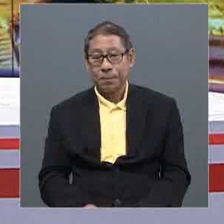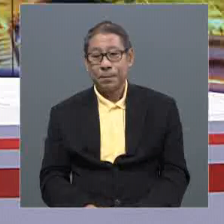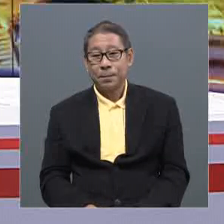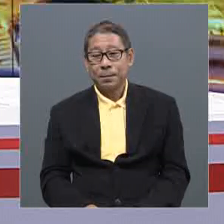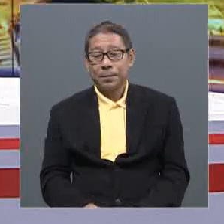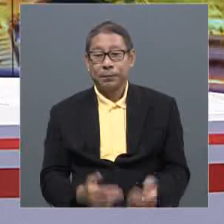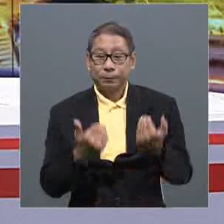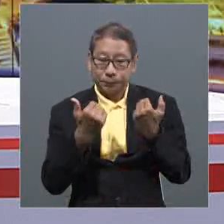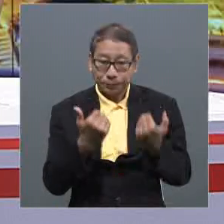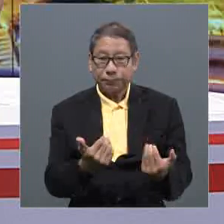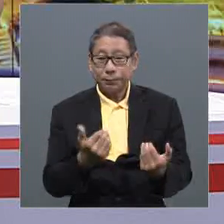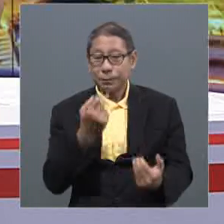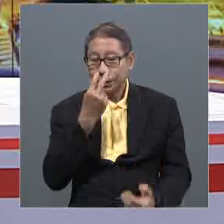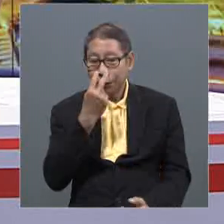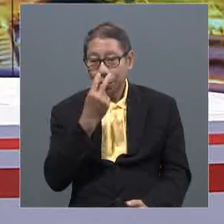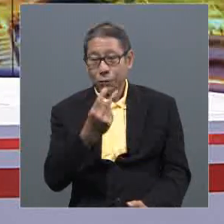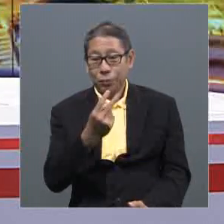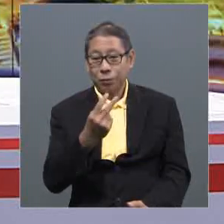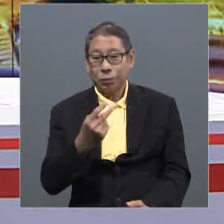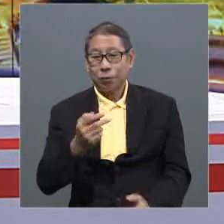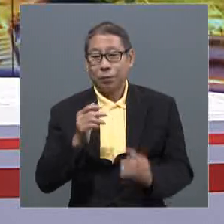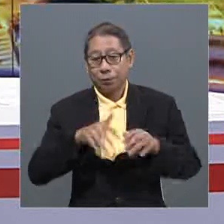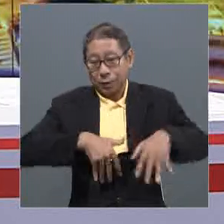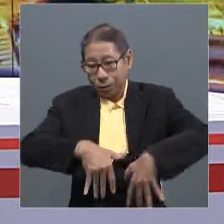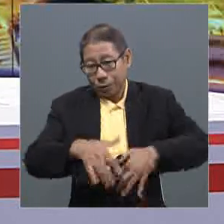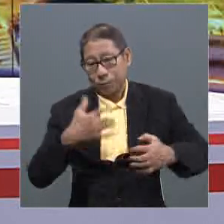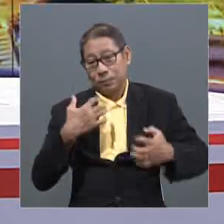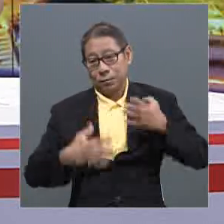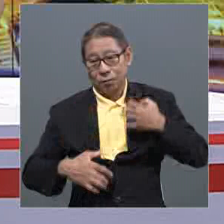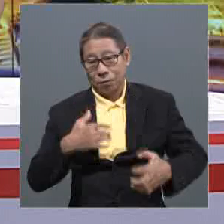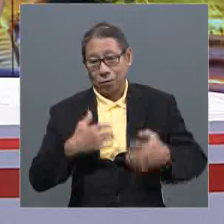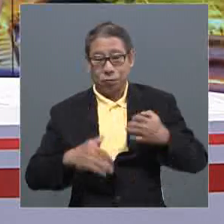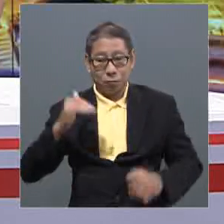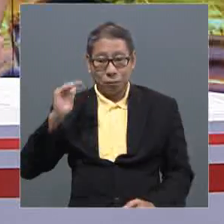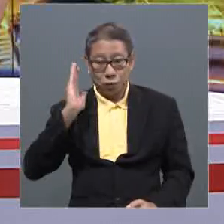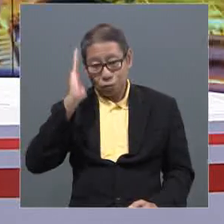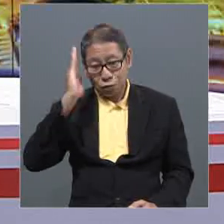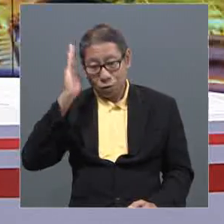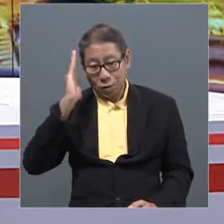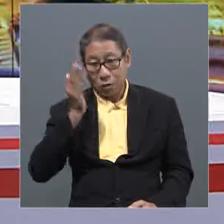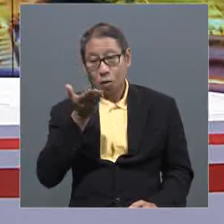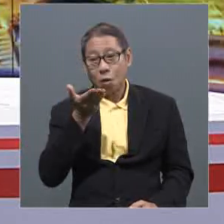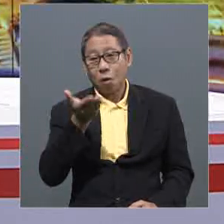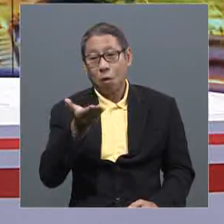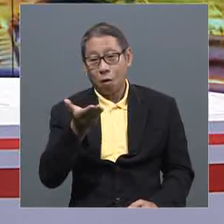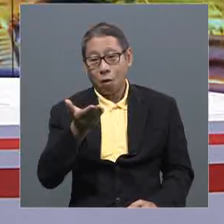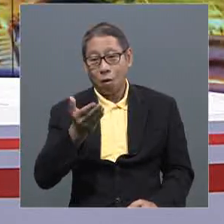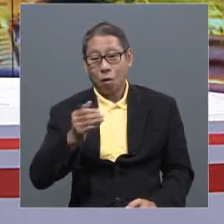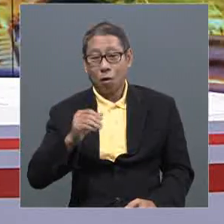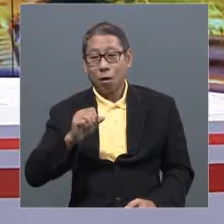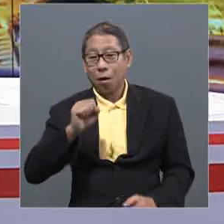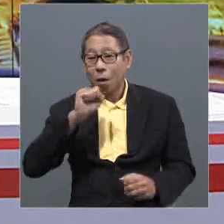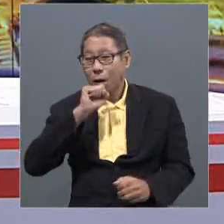อ่ะมาดูอีกหนึกรณีนะครับคุณผู้ชมที่เป็นความเดือดร้อนเช่นเดียวกันผู้ชายคนนี้เนี่ยเขาต้องมาขอความช่วยเหลือจากสื่อมวล